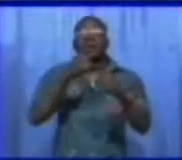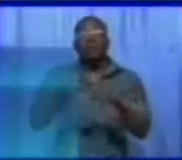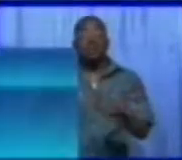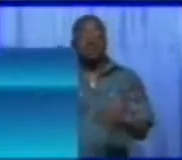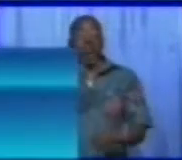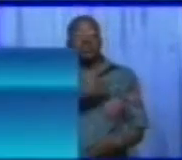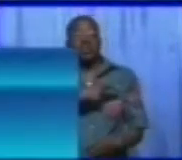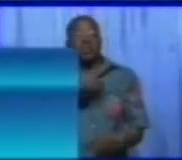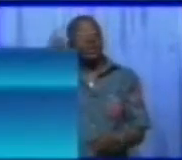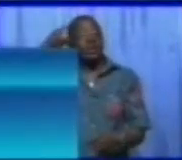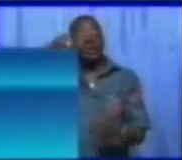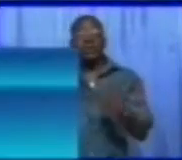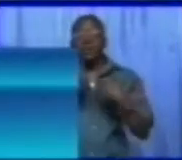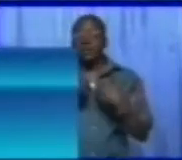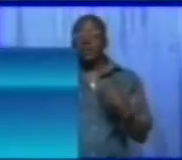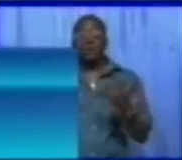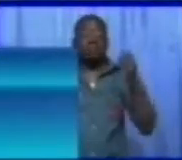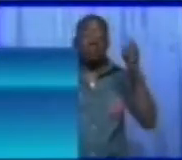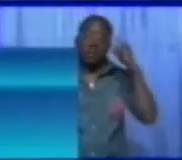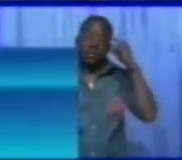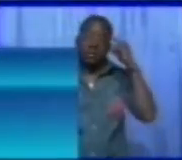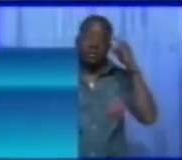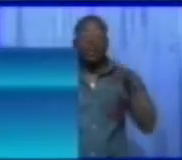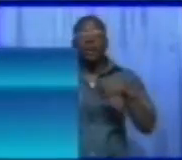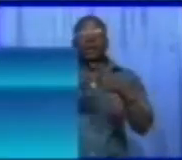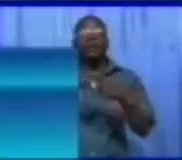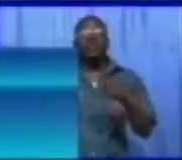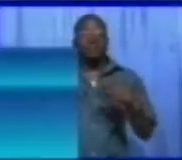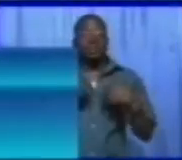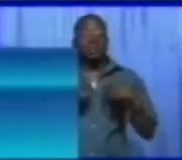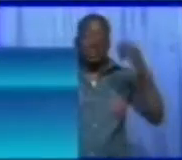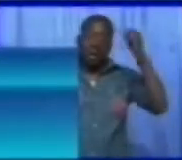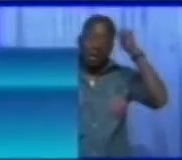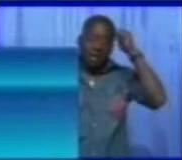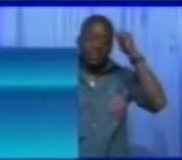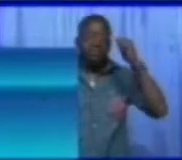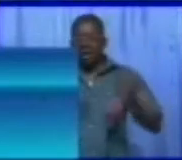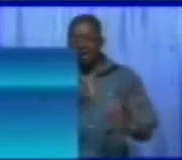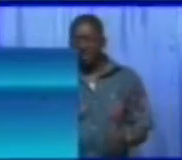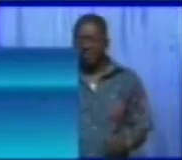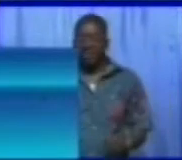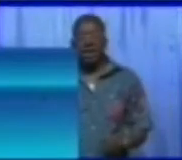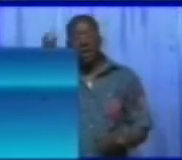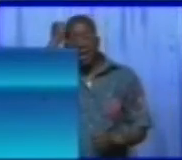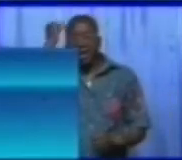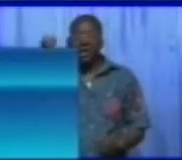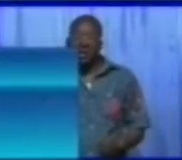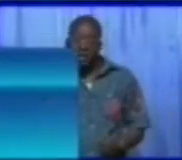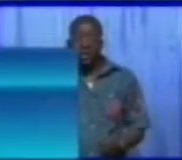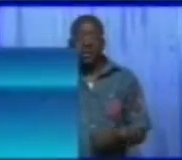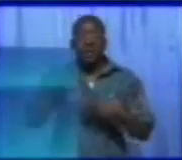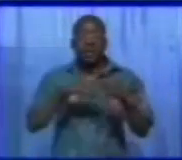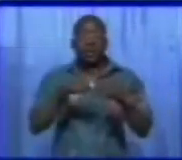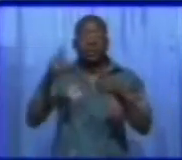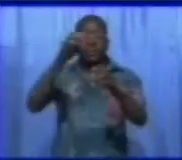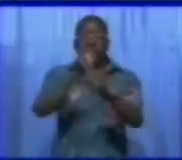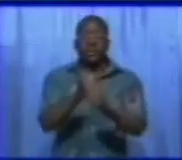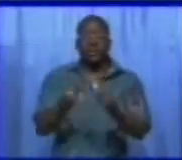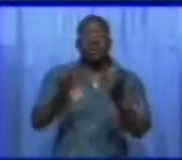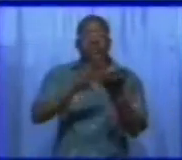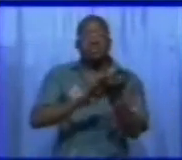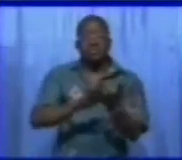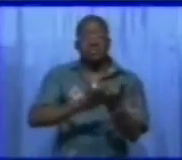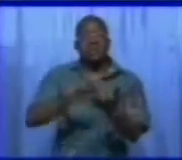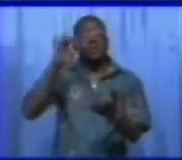pneumologie qu'il y a de l'allergie. Quand vous prenez l'asthme, vous pouvez avoir l'asthme de l'enfant, l'asthme de l'adulte. Et quand vous prenez l'antibiothérapie, également, c'est un